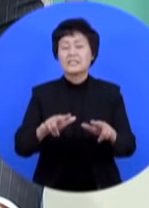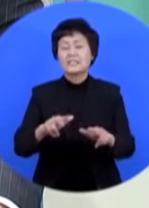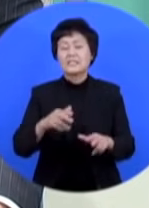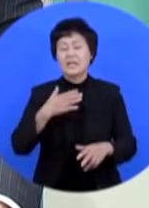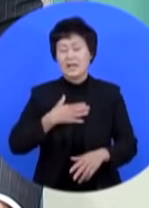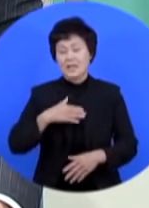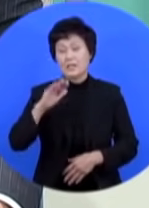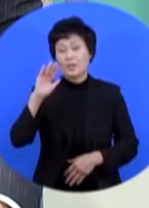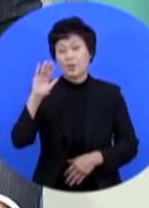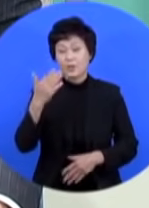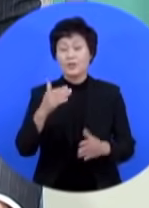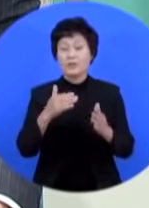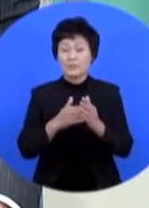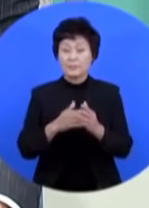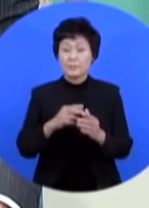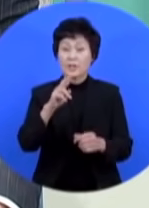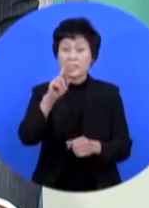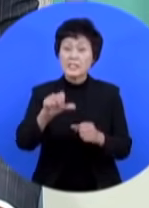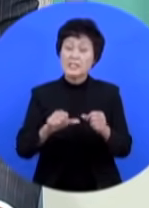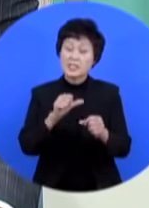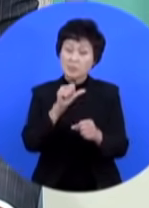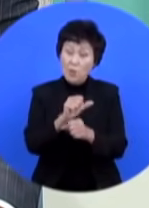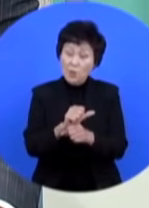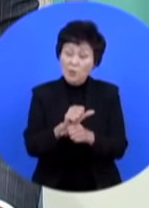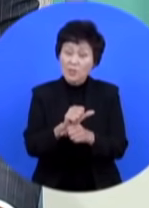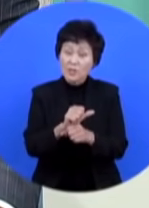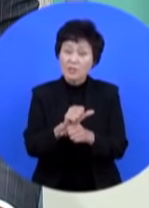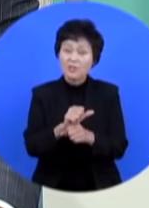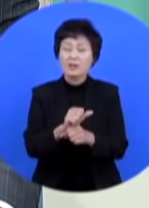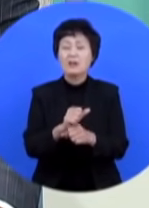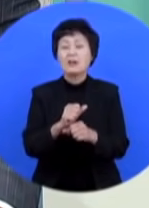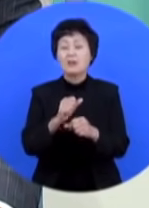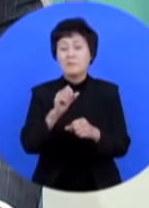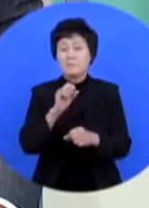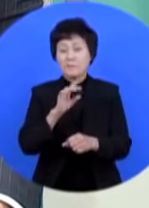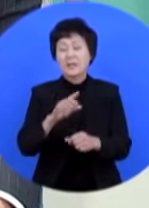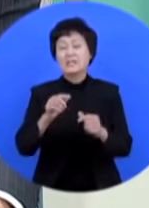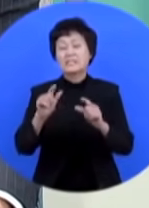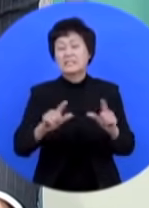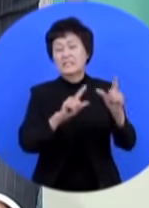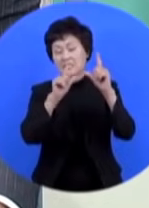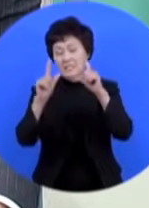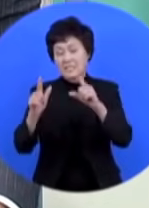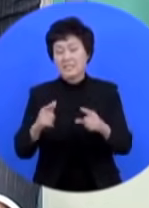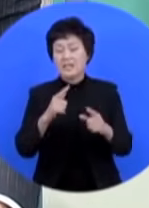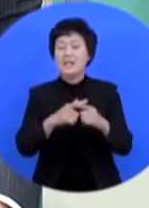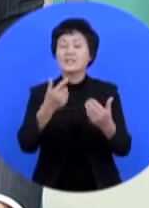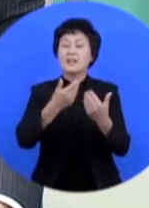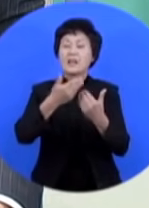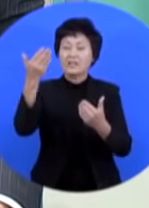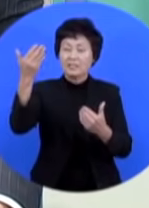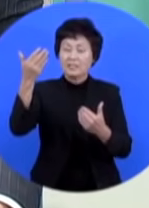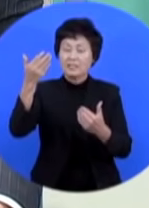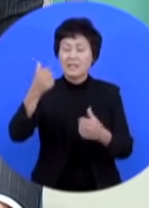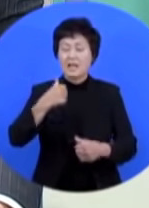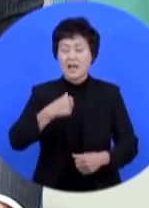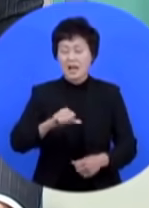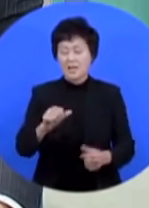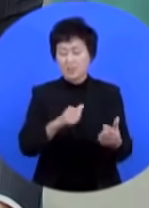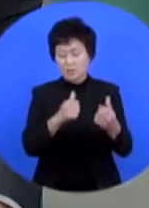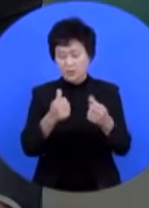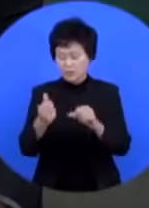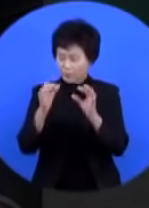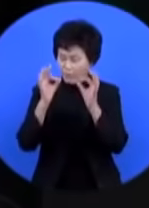불과 25년만 이 세상에 살다가 갑자기 떠난 요한이의 죽음 앞에서 깨달았습니다.